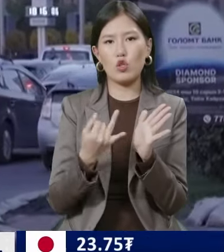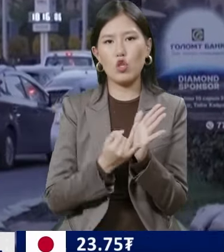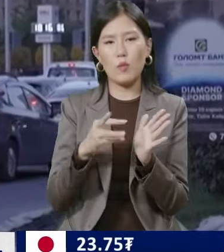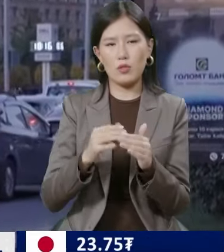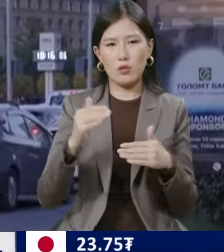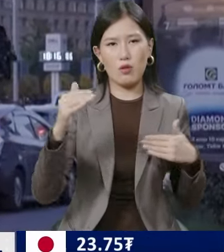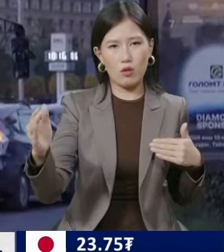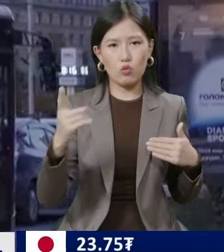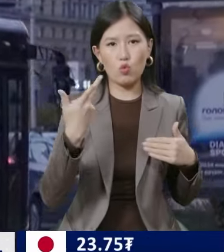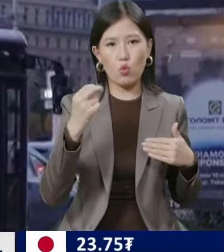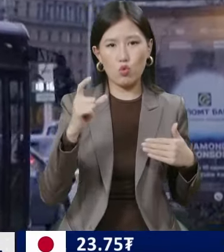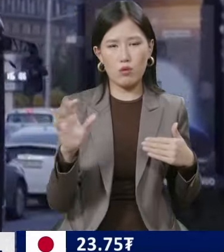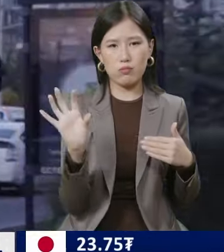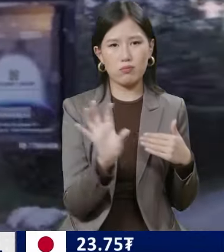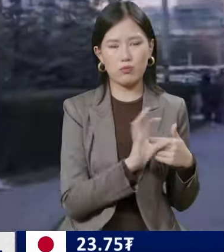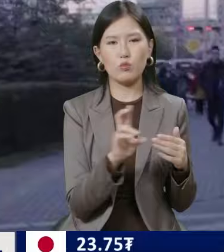урт 130 хүний багтаамжтай.